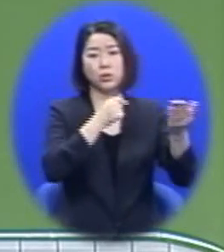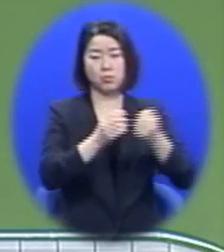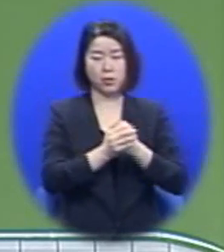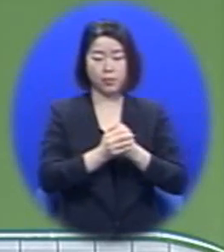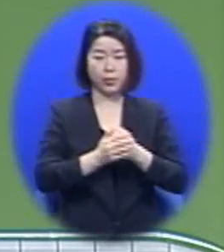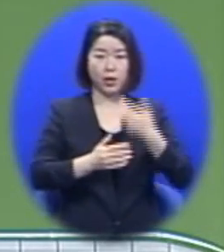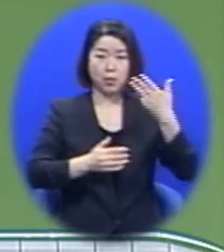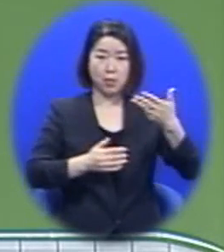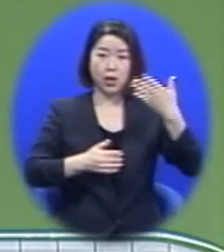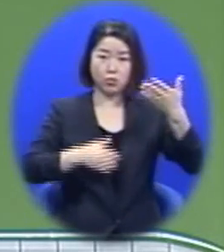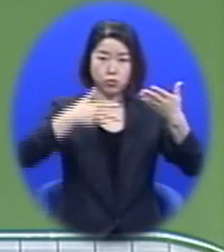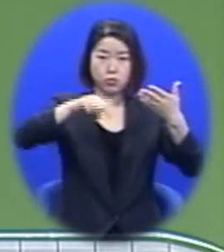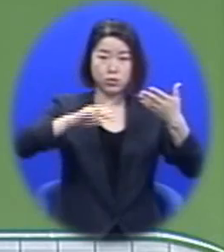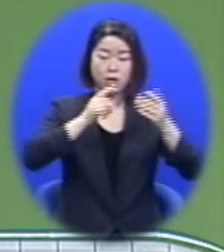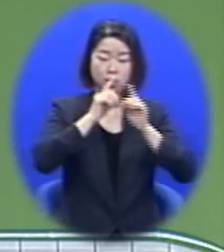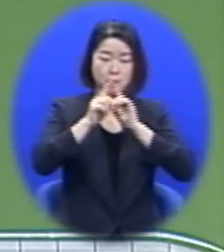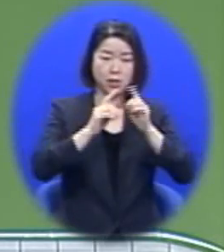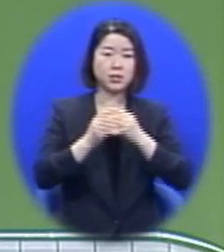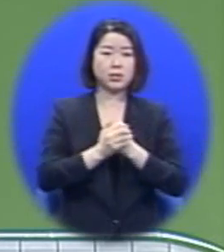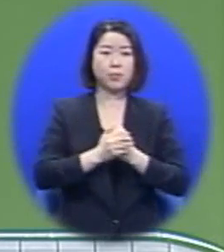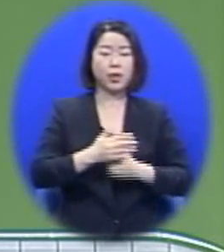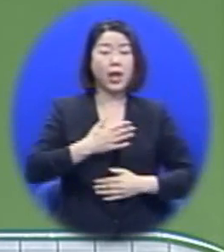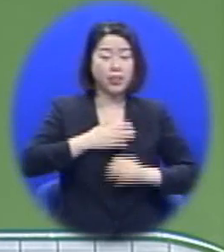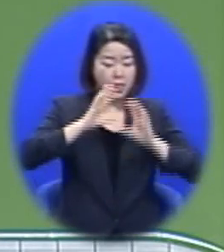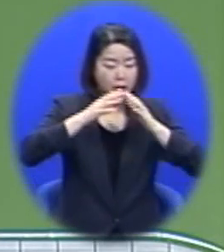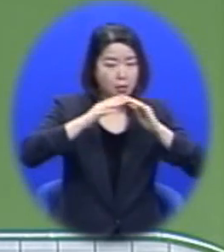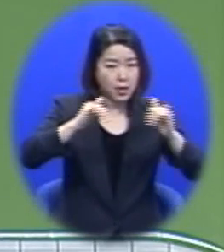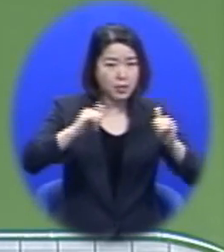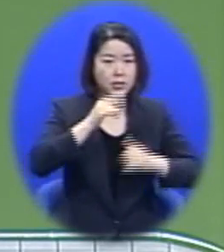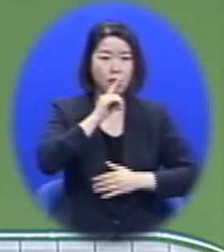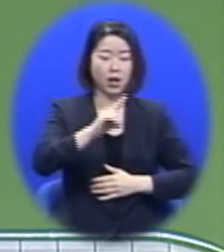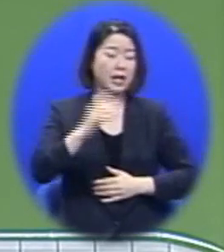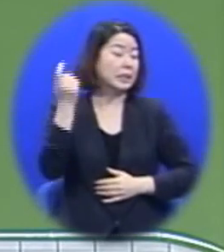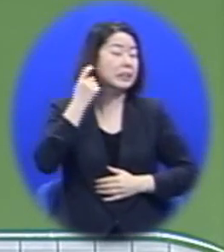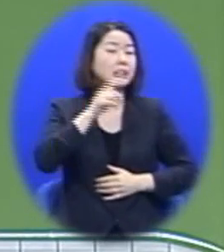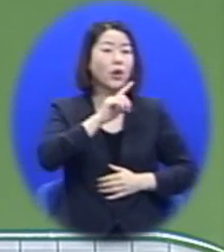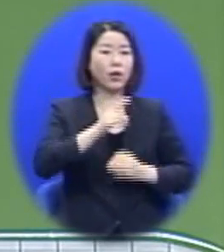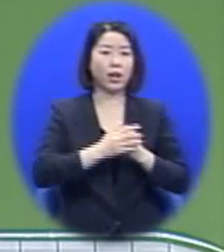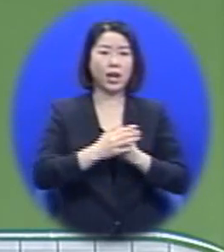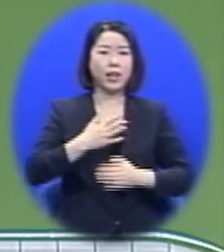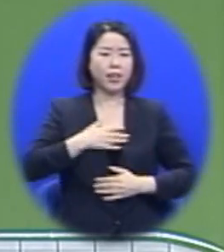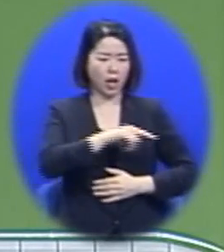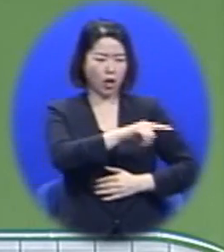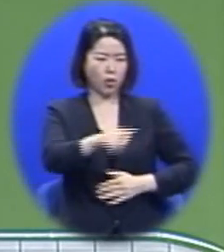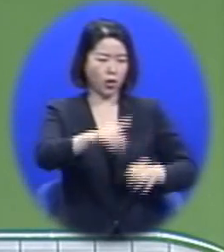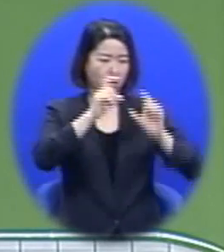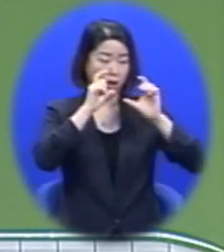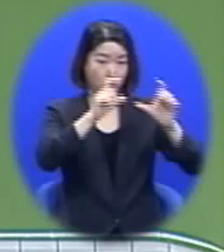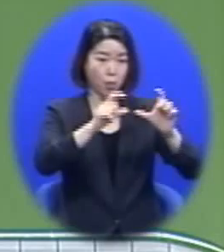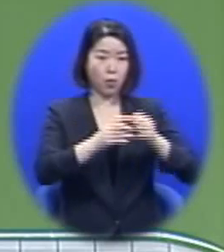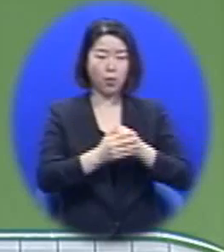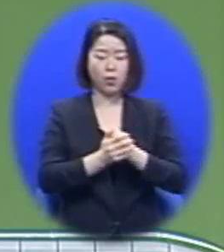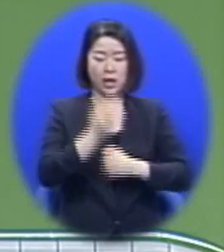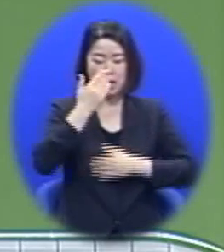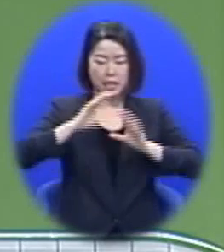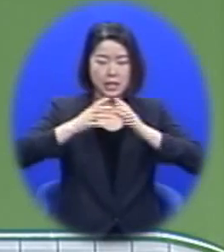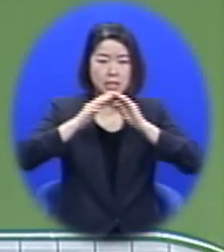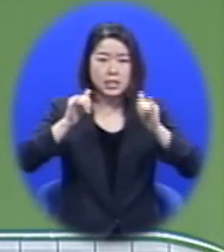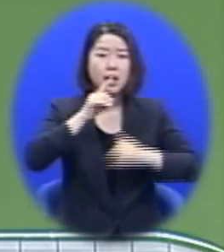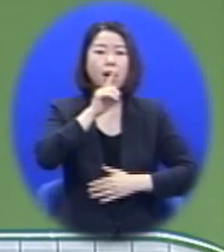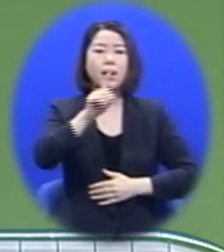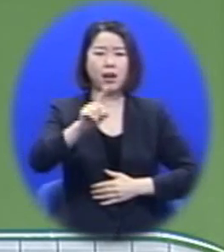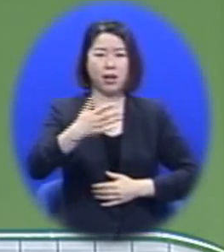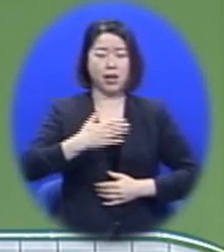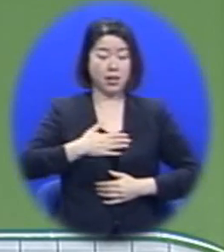8절, 9절 말씀을 보면 내 백성아 들어라. 내가 너에게 경고하겠다. 이스라엘아,